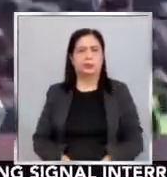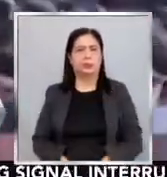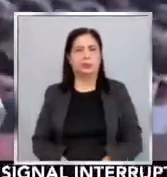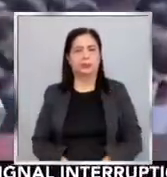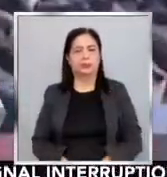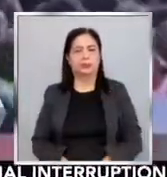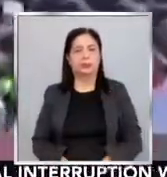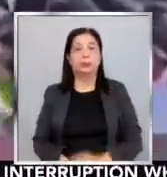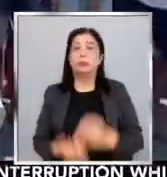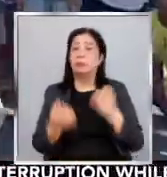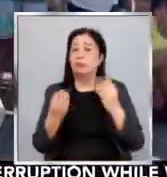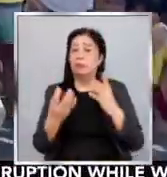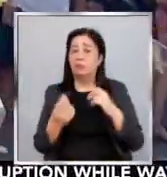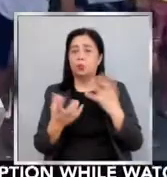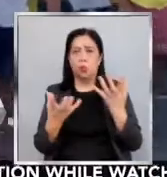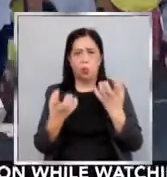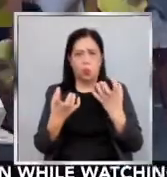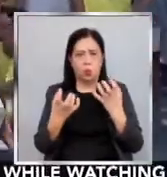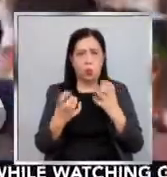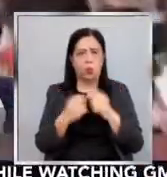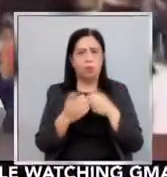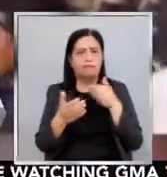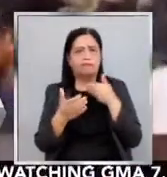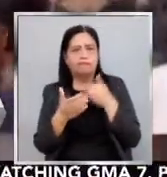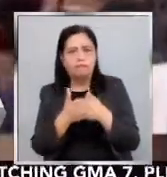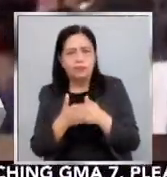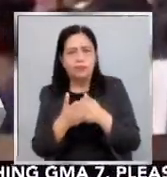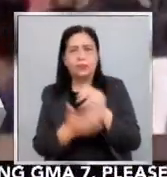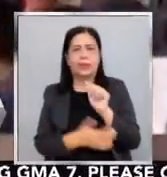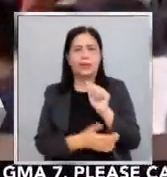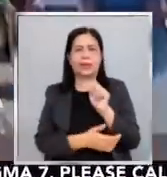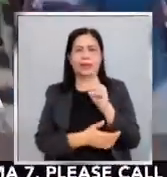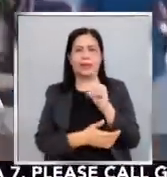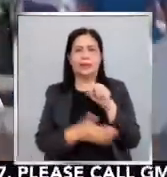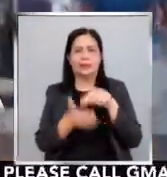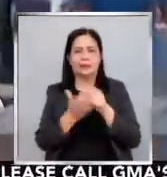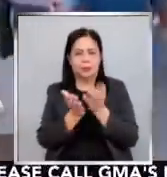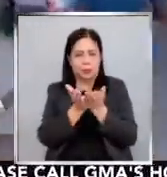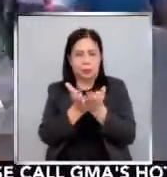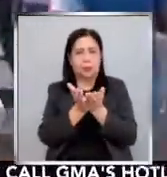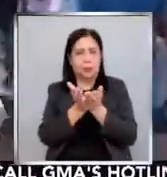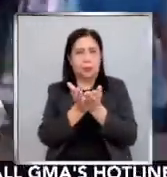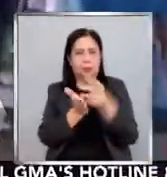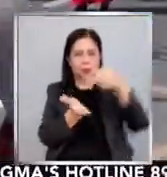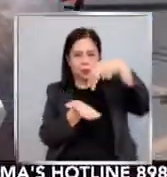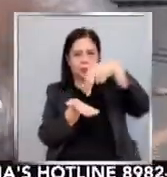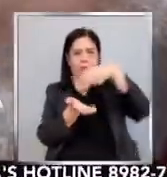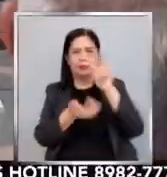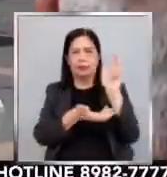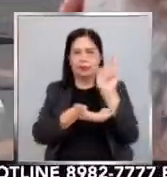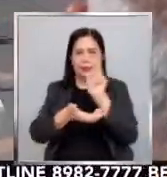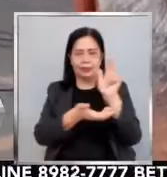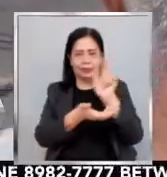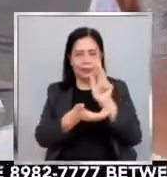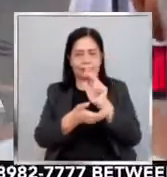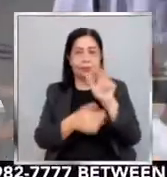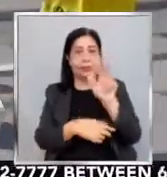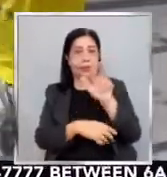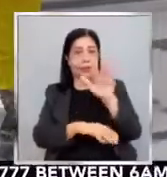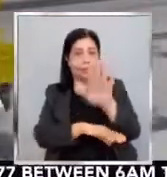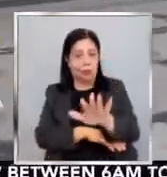Marami kasi ang nagnanais na makalapit sa antas ng Inang Peña Francia. Pasado alas 3 ng hapon, nagsimula ang foot